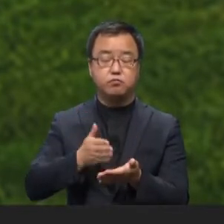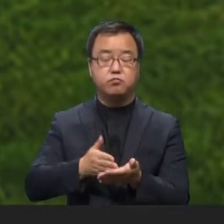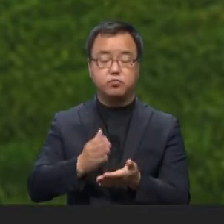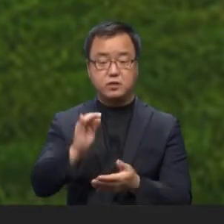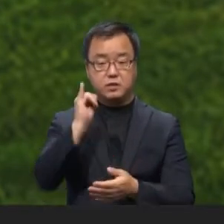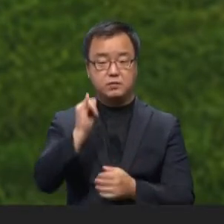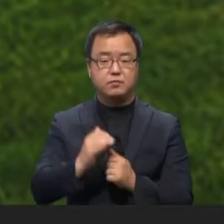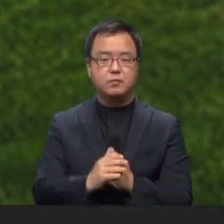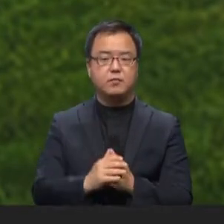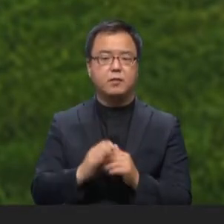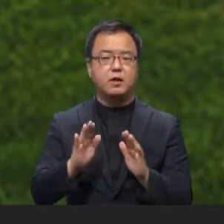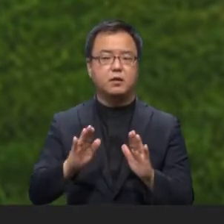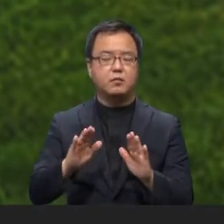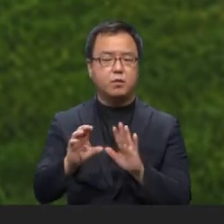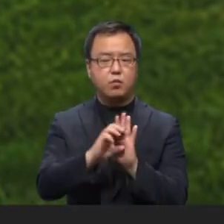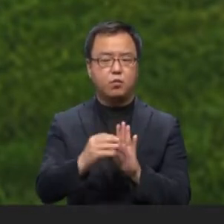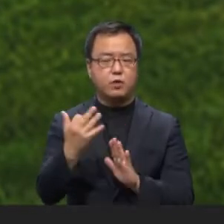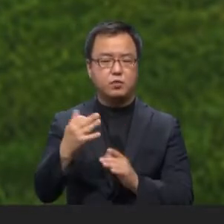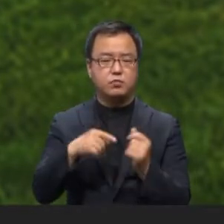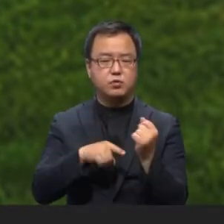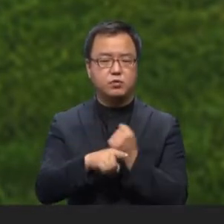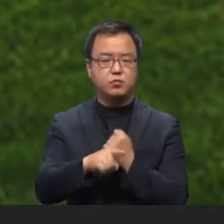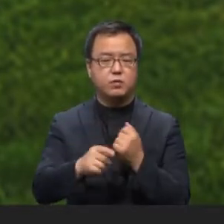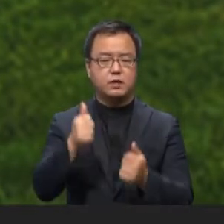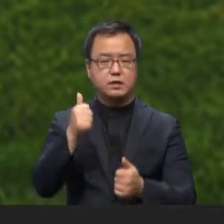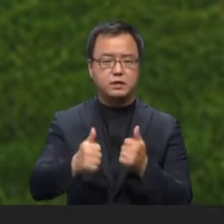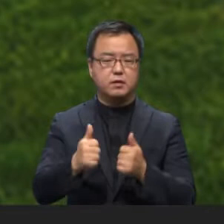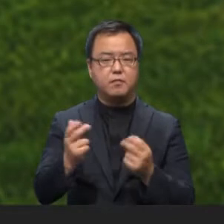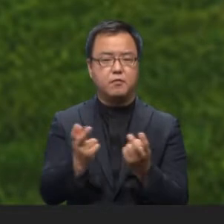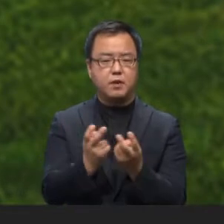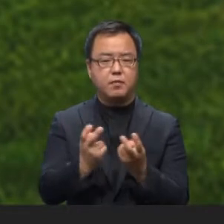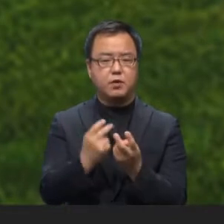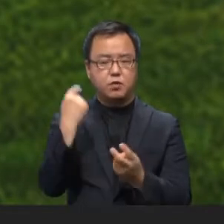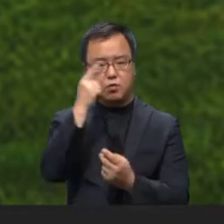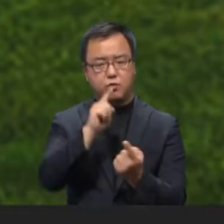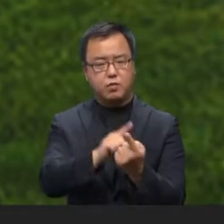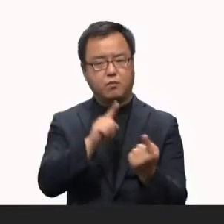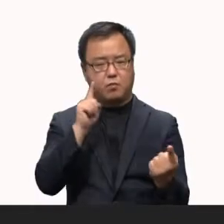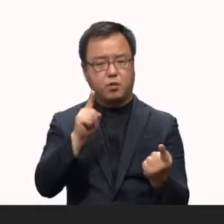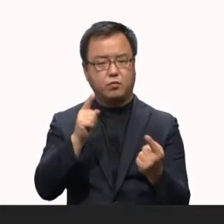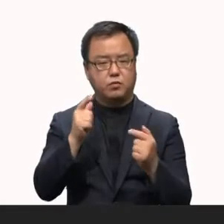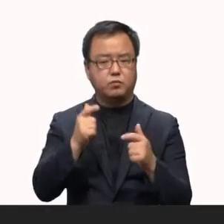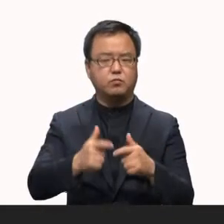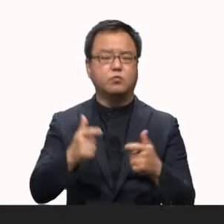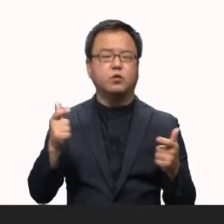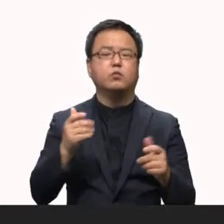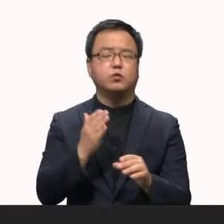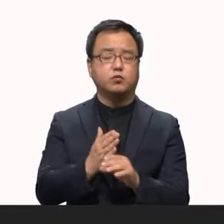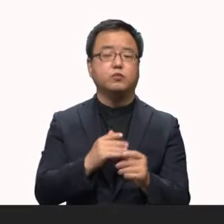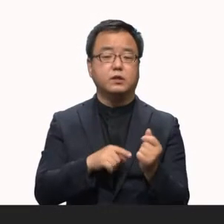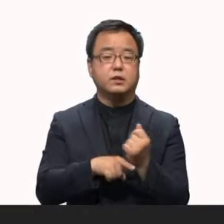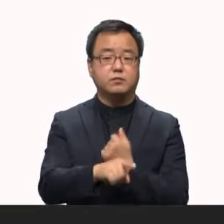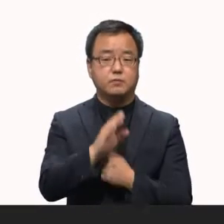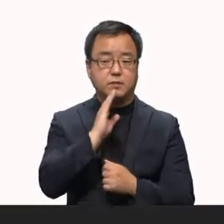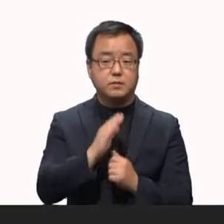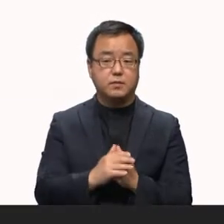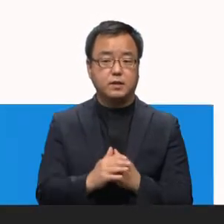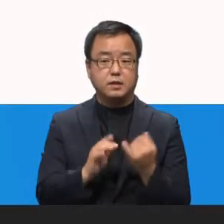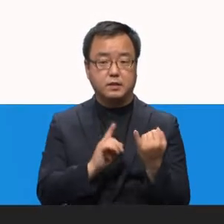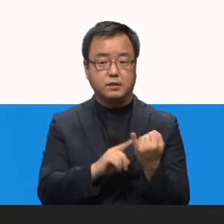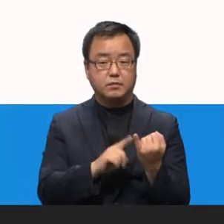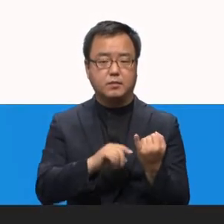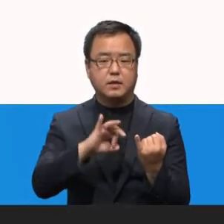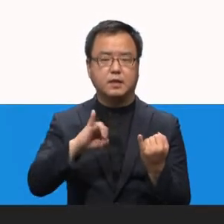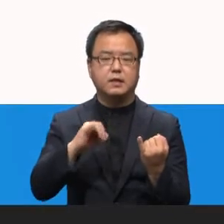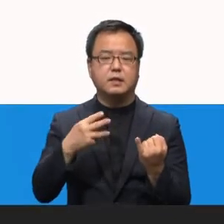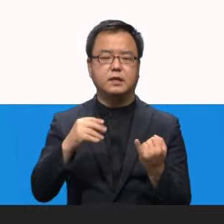학교 교육 뿐만 아니라 시험에서도 비대 는 방식이 늘고 있는데요 다시 이 슈퍼맘 얘기로 돌아가 보면 연 원래 일리노이 주 변호사